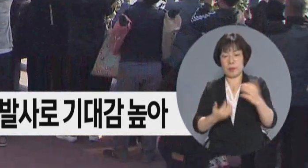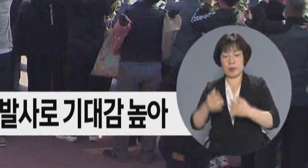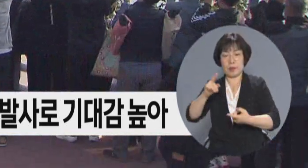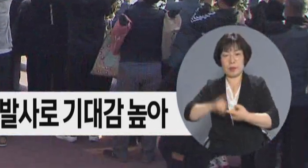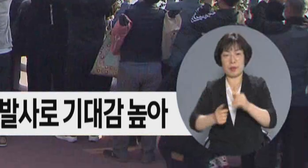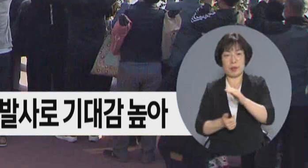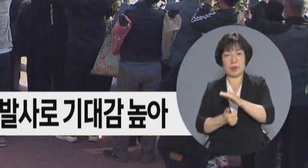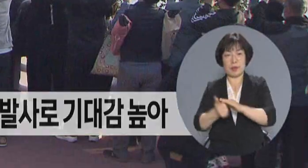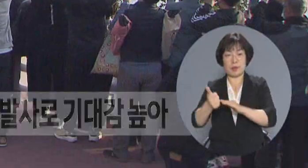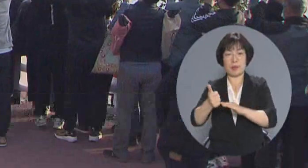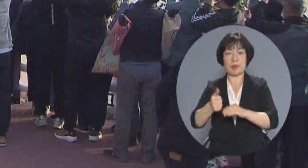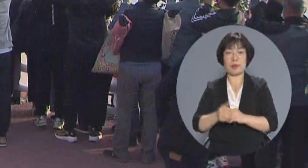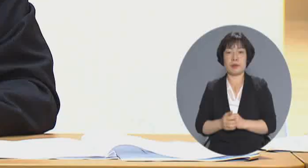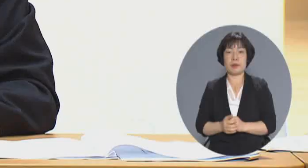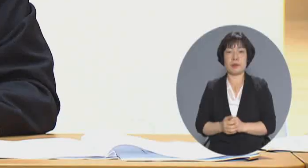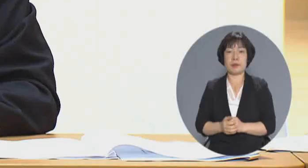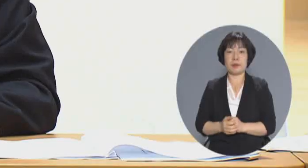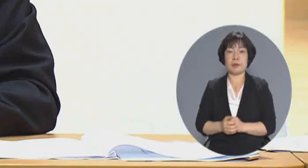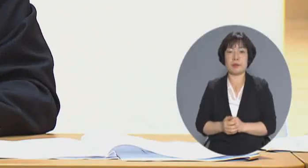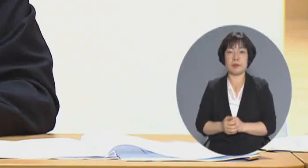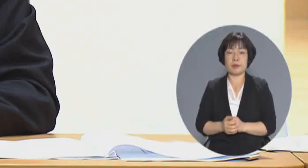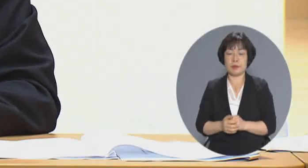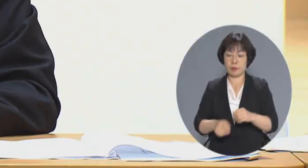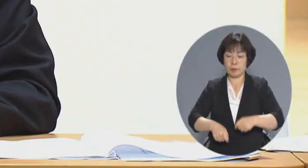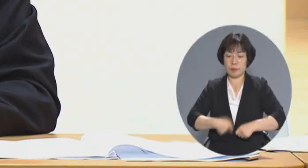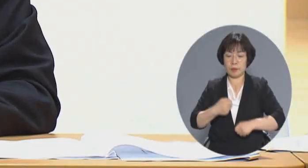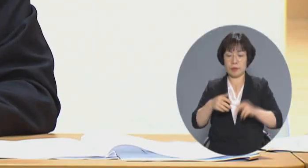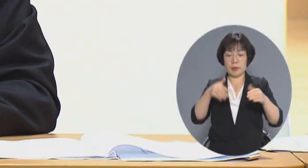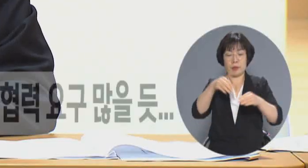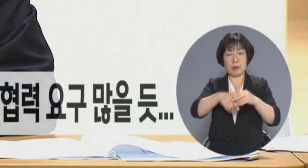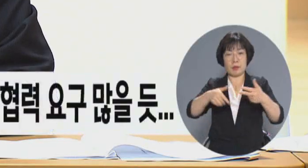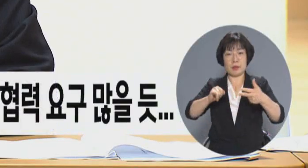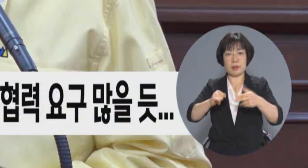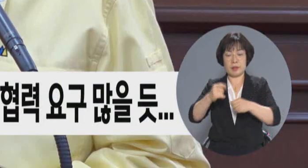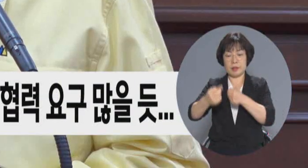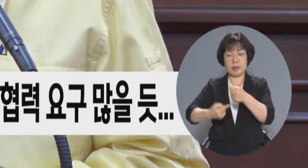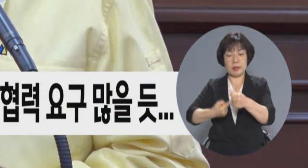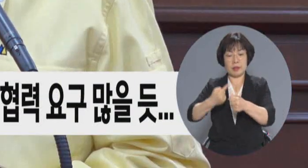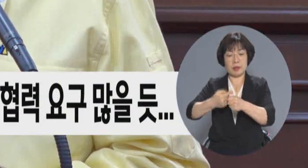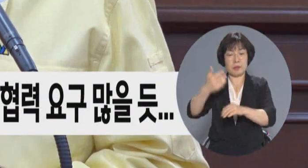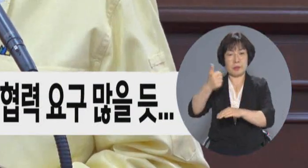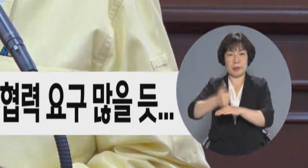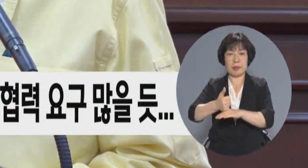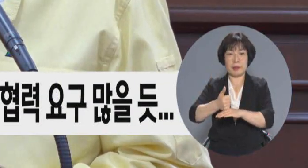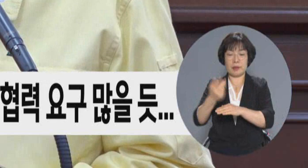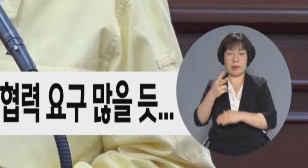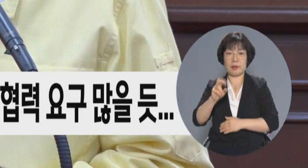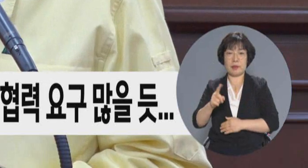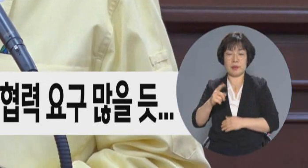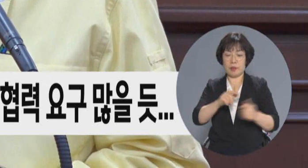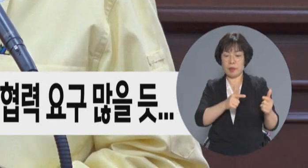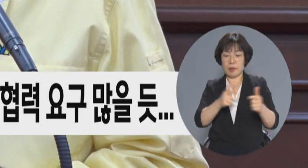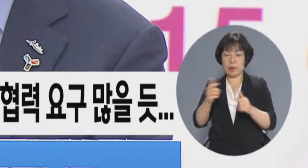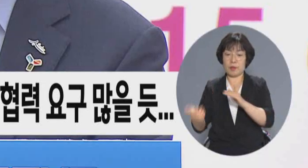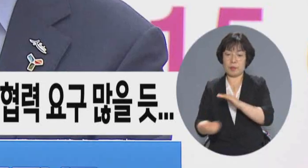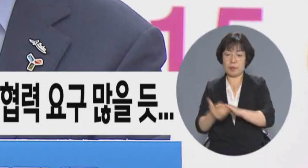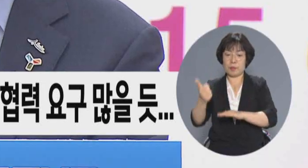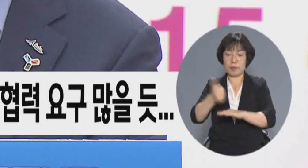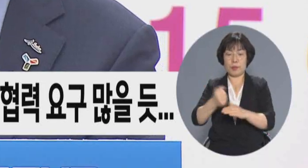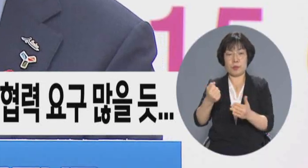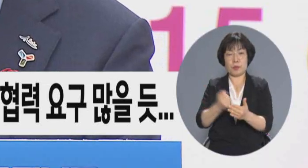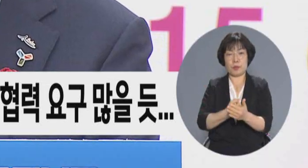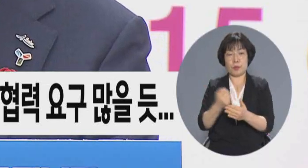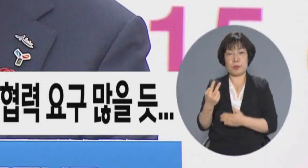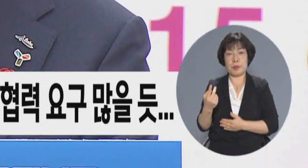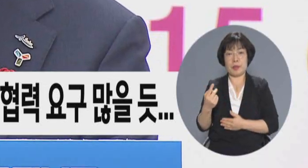희망을 갖게 했습니다. 사실상 민선 7기를 마무리하는 2021년, 크고 작은 보람과 아쉬움이 교차하는